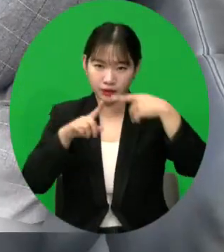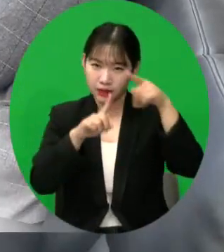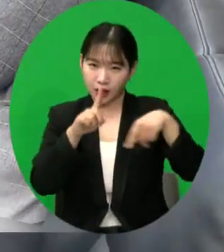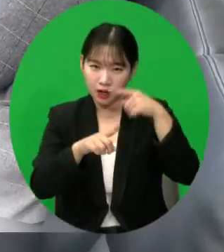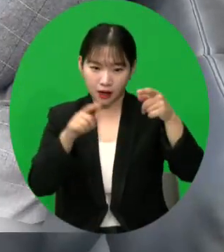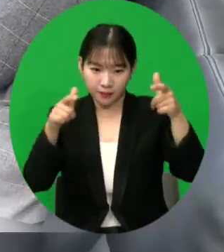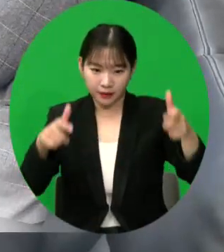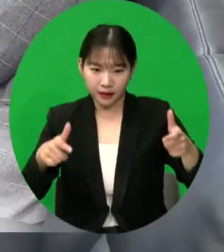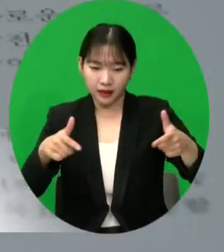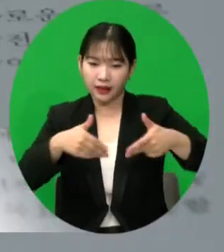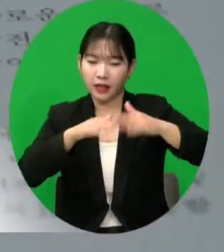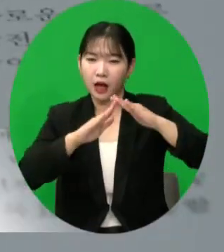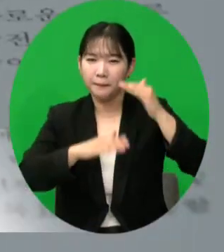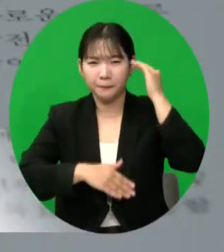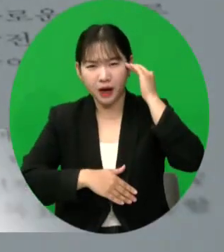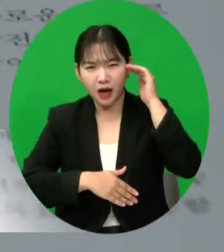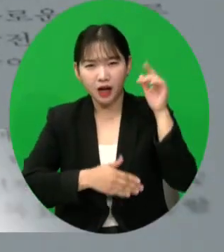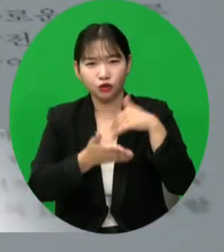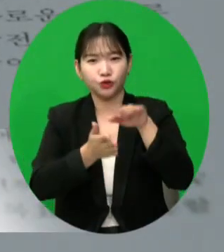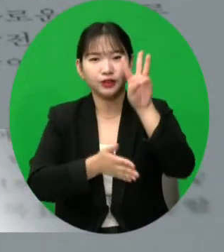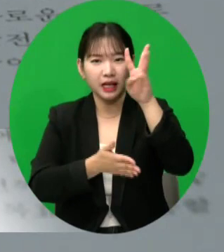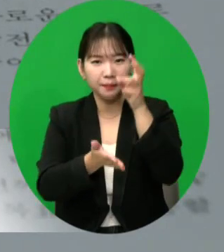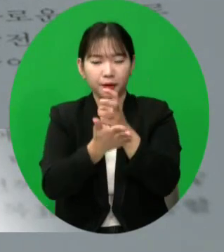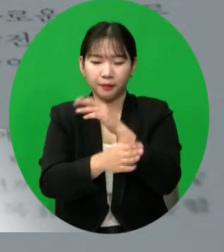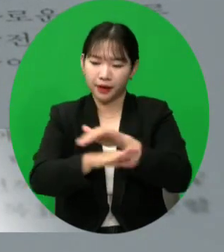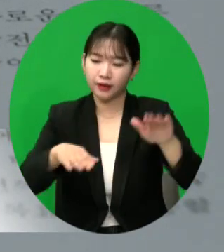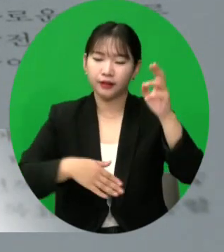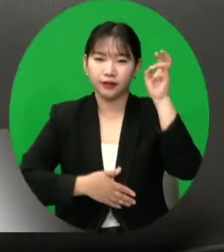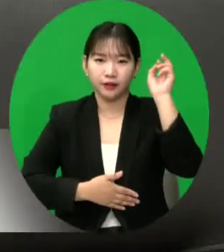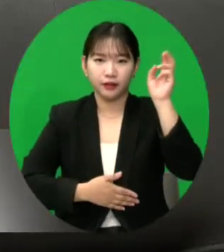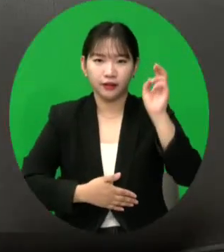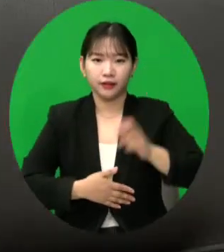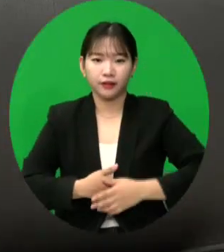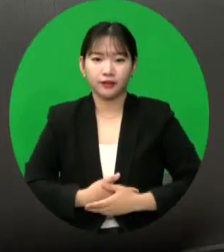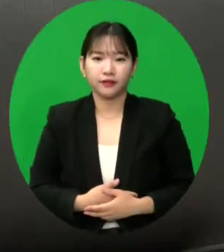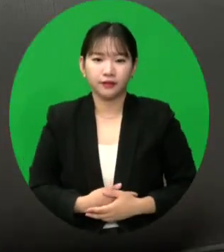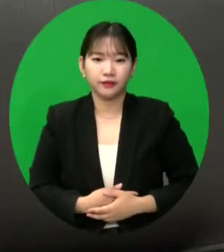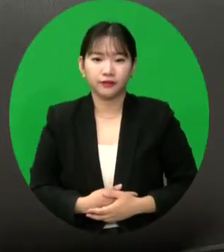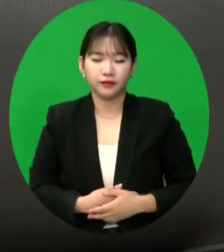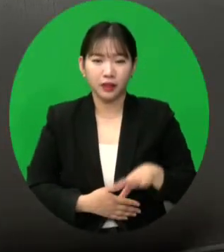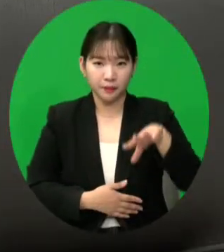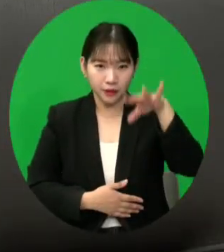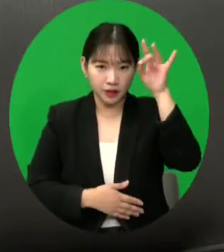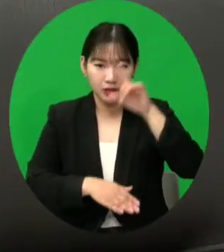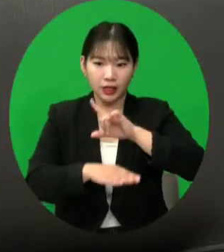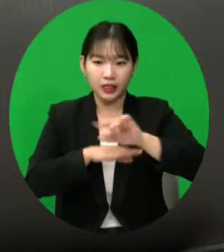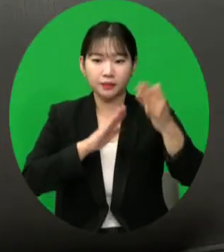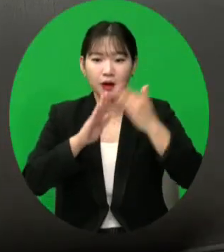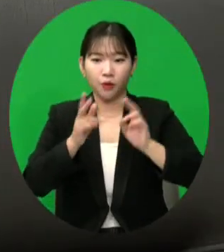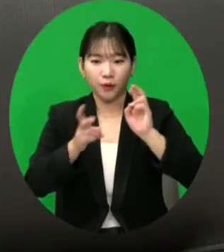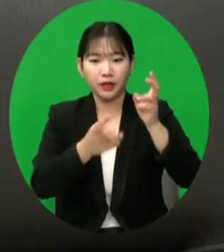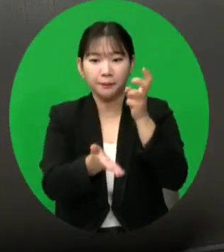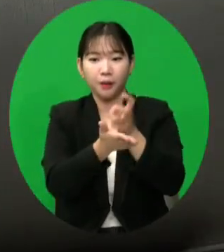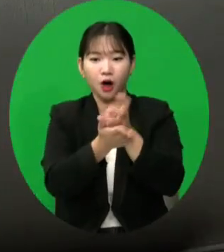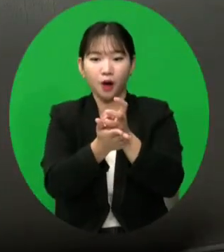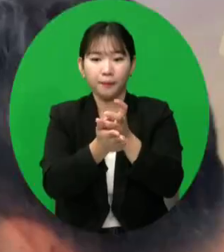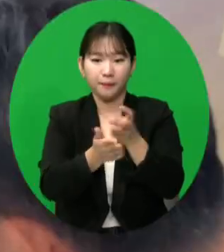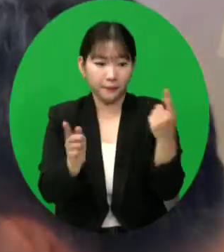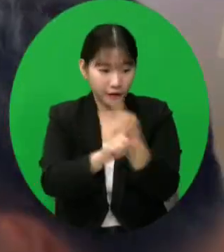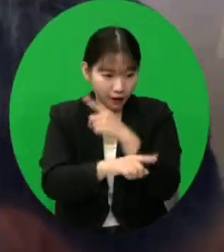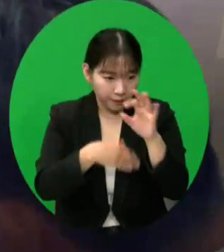발전단지 조성의 장애물이었던 세 가지 규제가 해결될 것으로 보입니다. 먼저 지방공기업법 시행령이